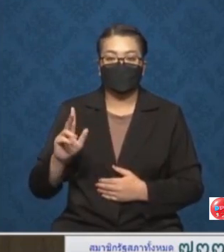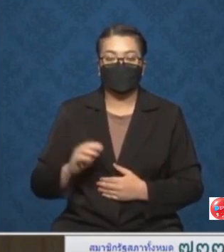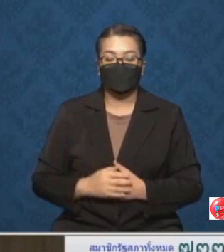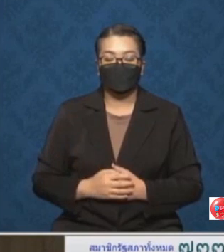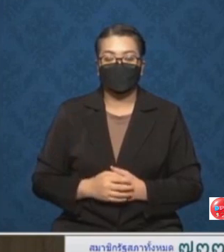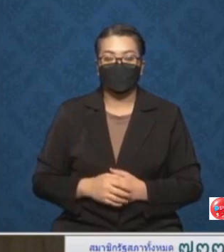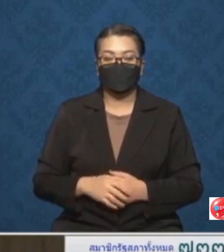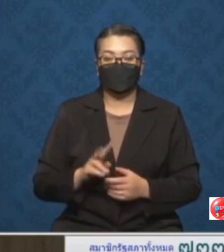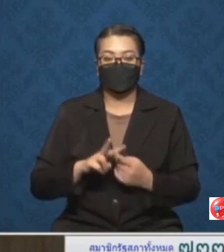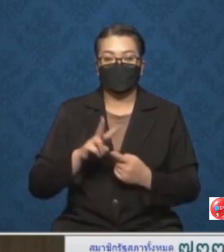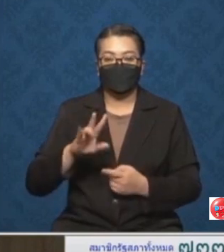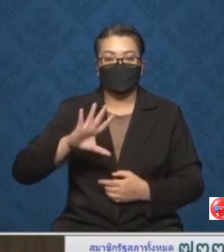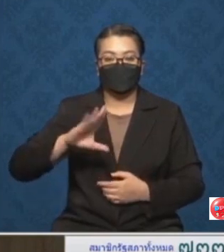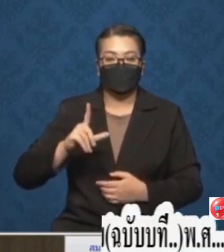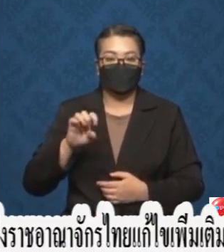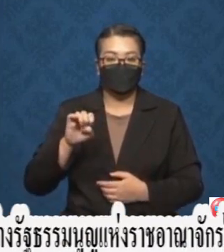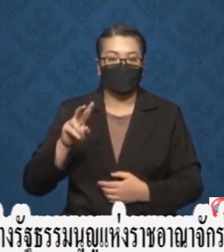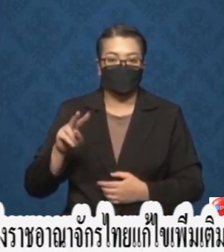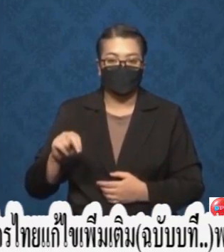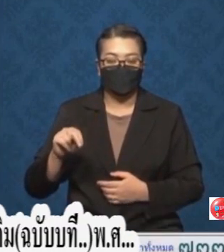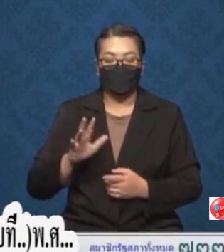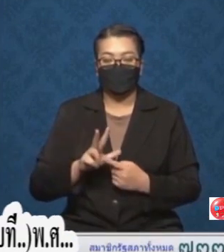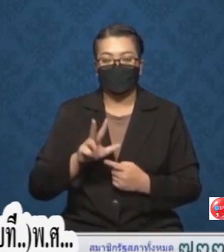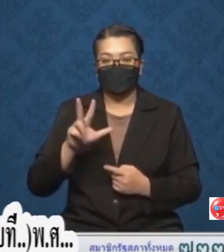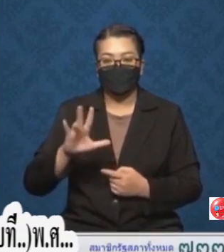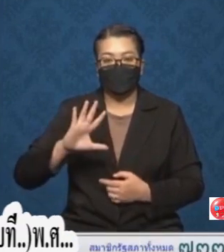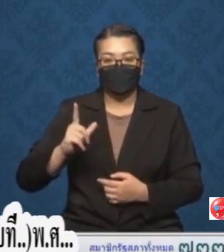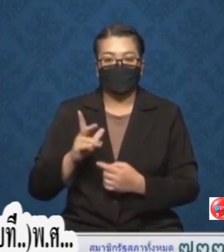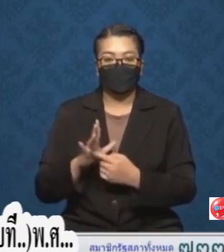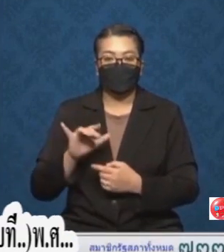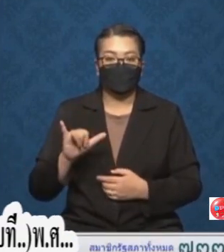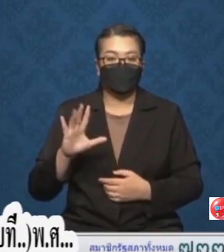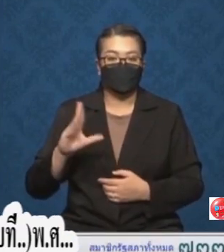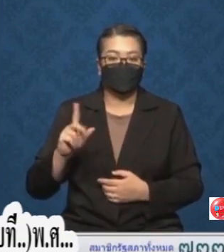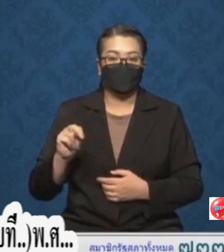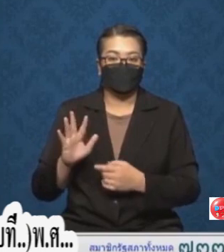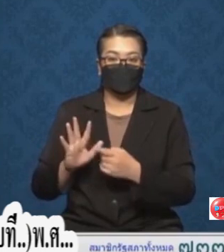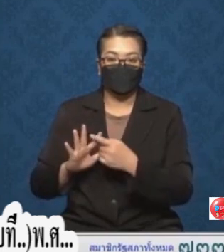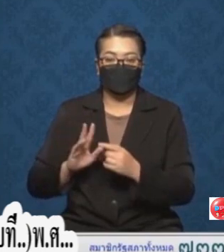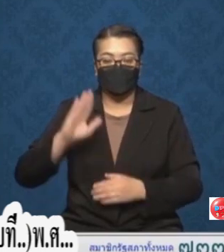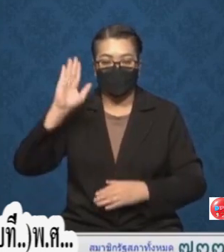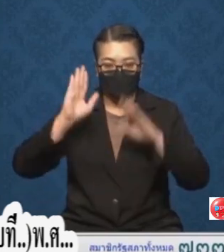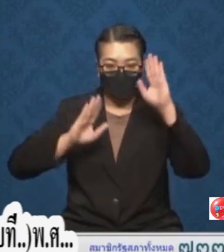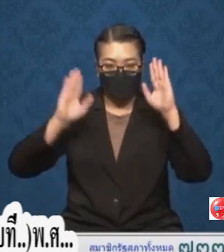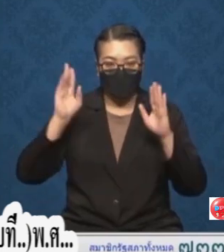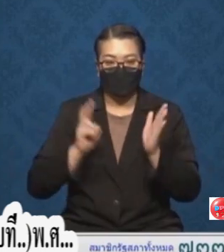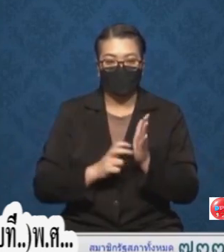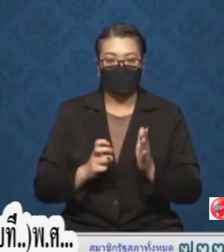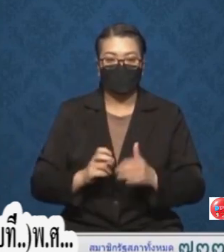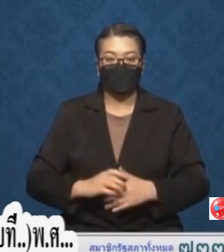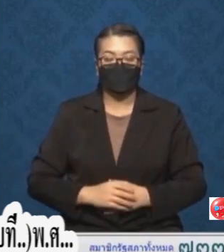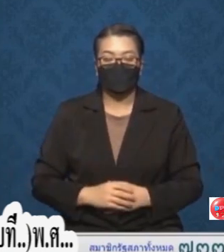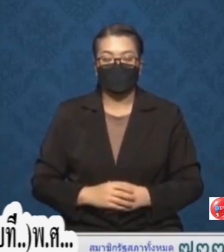นายชินวรบุญยเกียรติ 3. นายชัยชนะเดชเดโชขอผู้รับรองด้วยครับ ผู้รับร